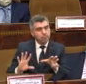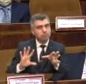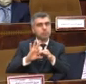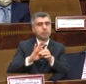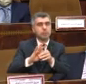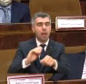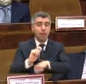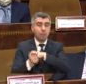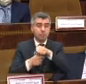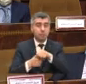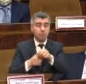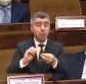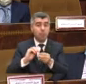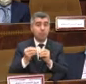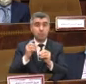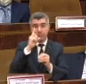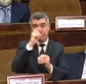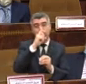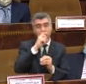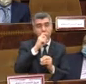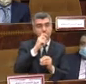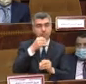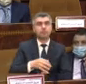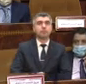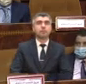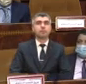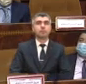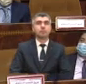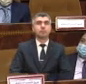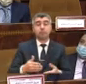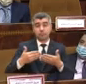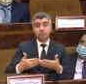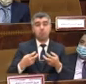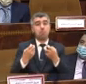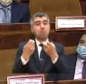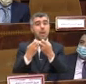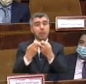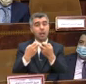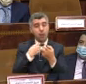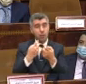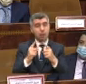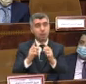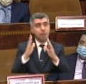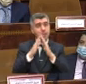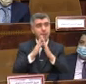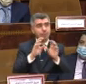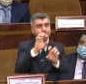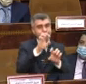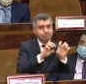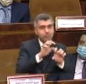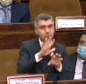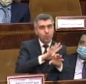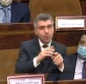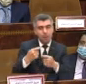امرا صعبا ان لم نقل امرا مستحيلا. ظاهره والامثله كثيره، ظاهره الاحياء القصديريه، الفراشه